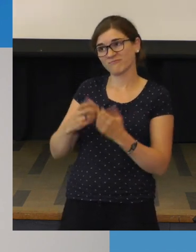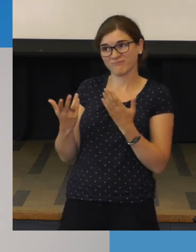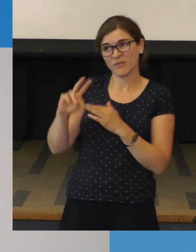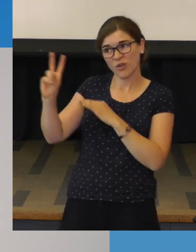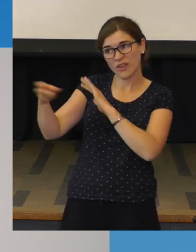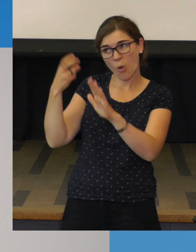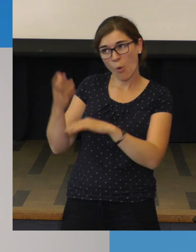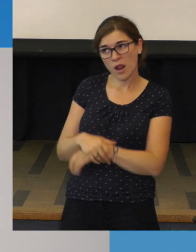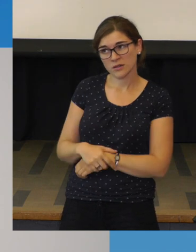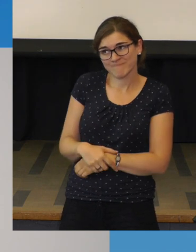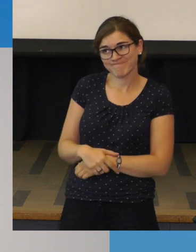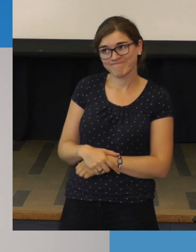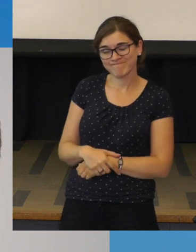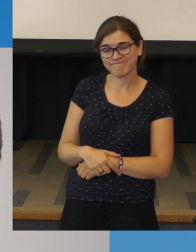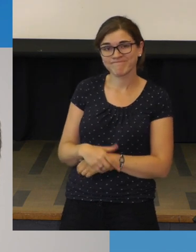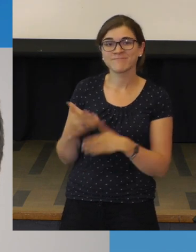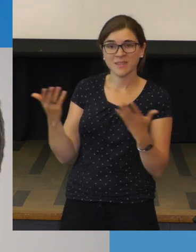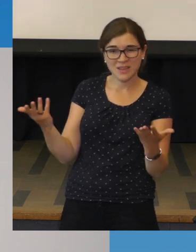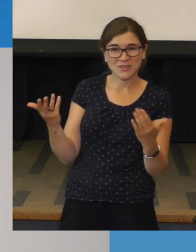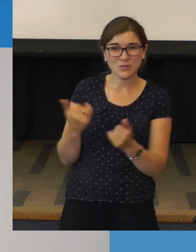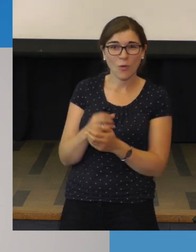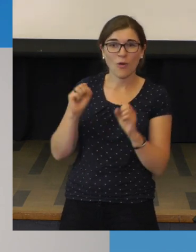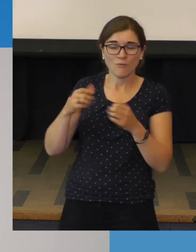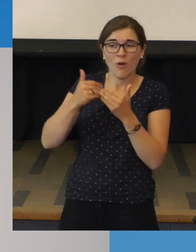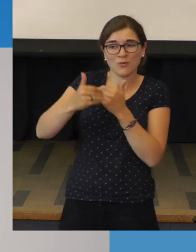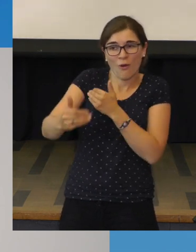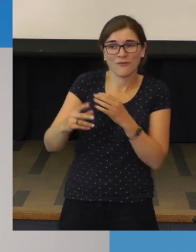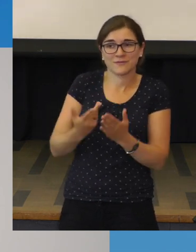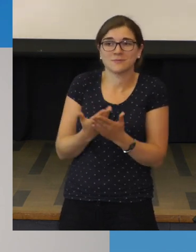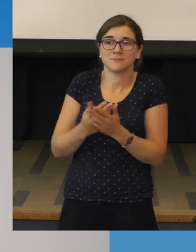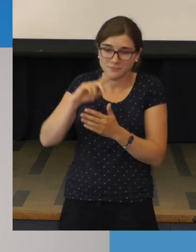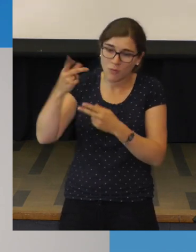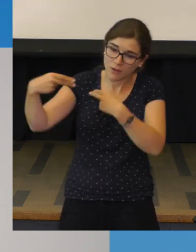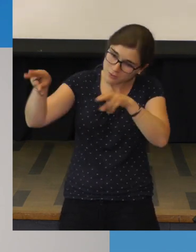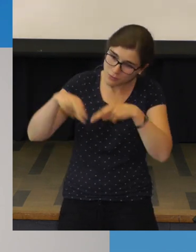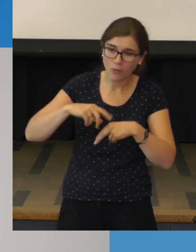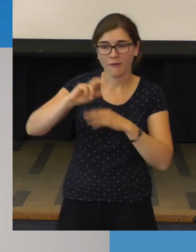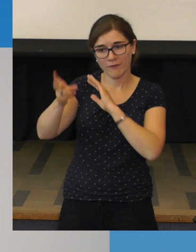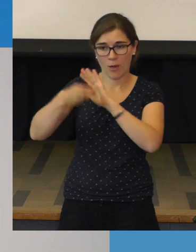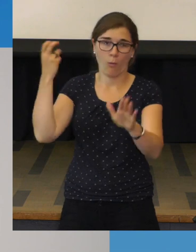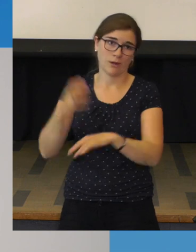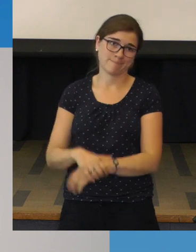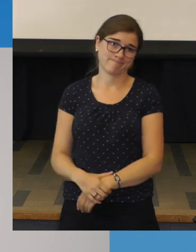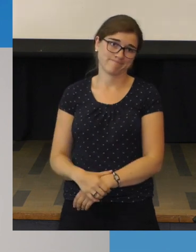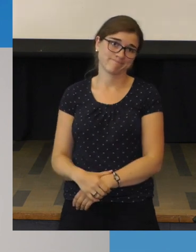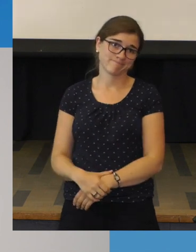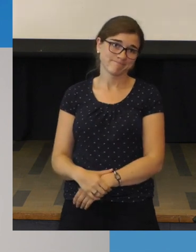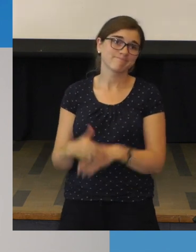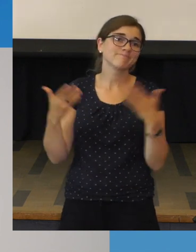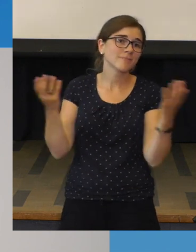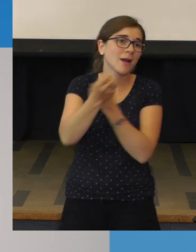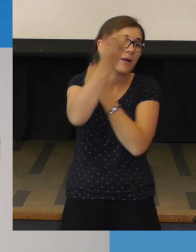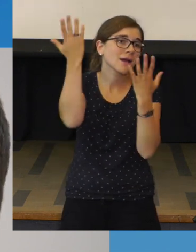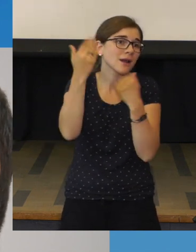Das muss man sagen. Es gibt einen sogenannten Redo, wie das im Neudeutschen heißt, dass man das Ganze nochmal wiederholt. Wobei man auch